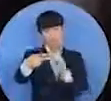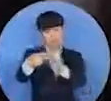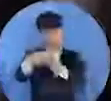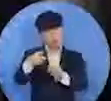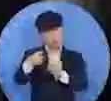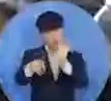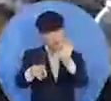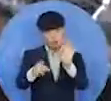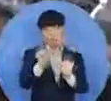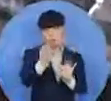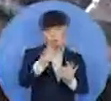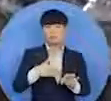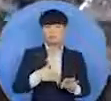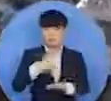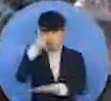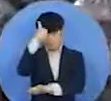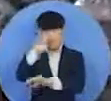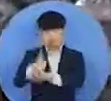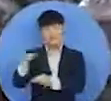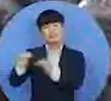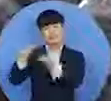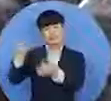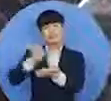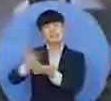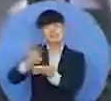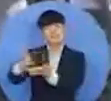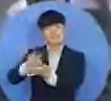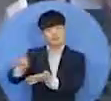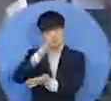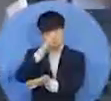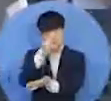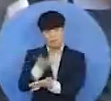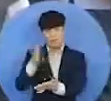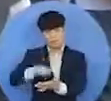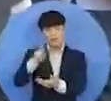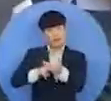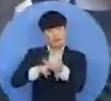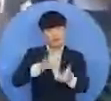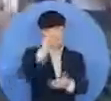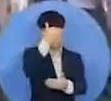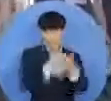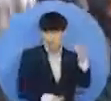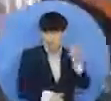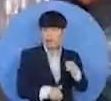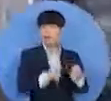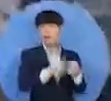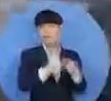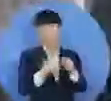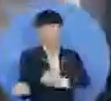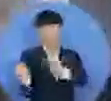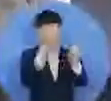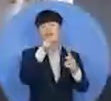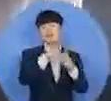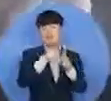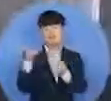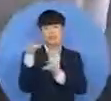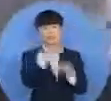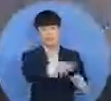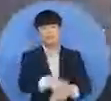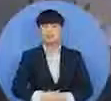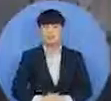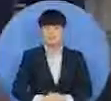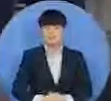2,000원으로 추후 벼룩시장을 위한 기금으로 활용되며 판매하다 남은 물품은 천안지역자활센터에 기증될 예정입니다.